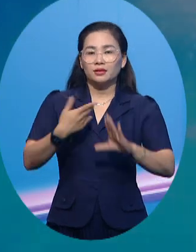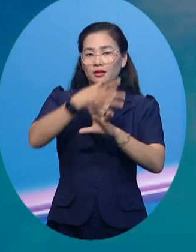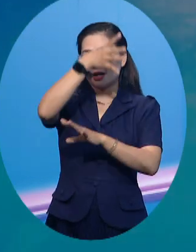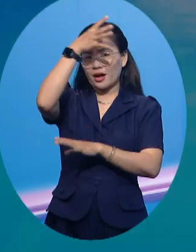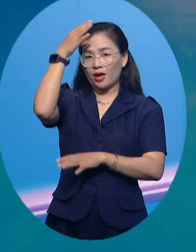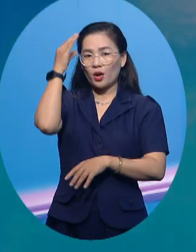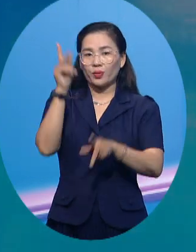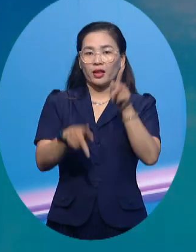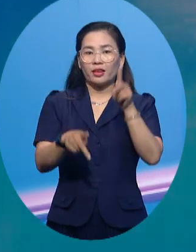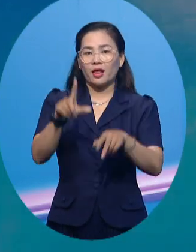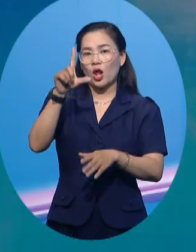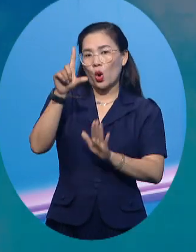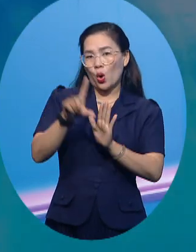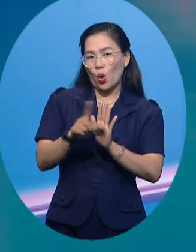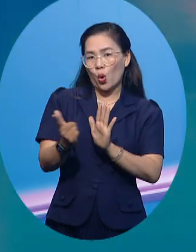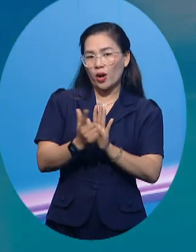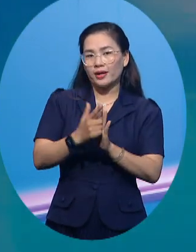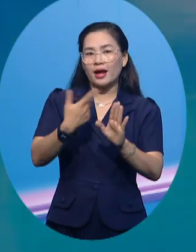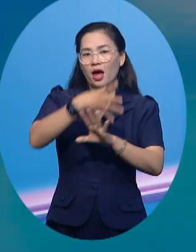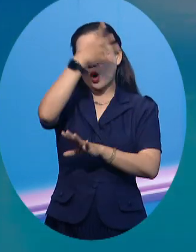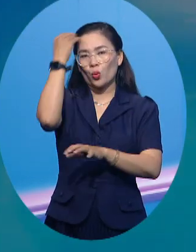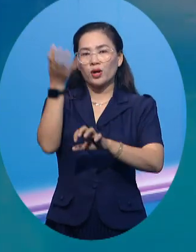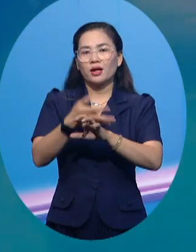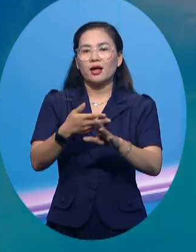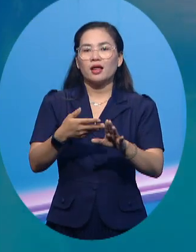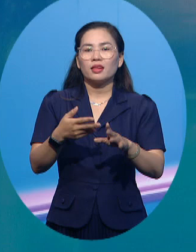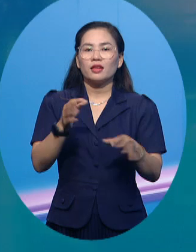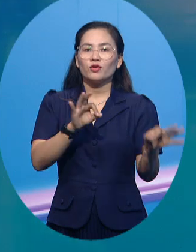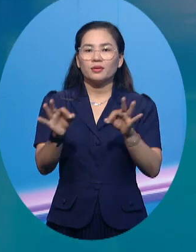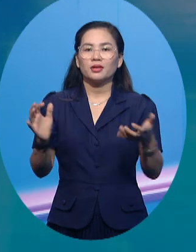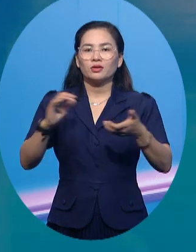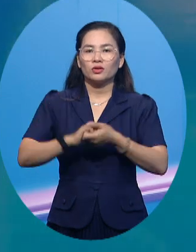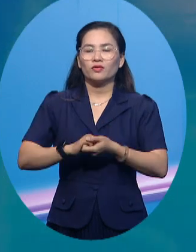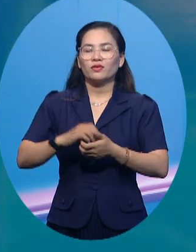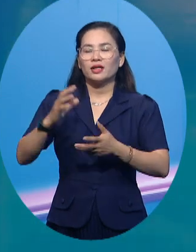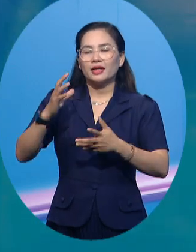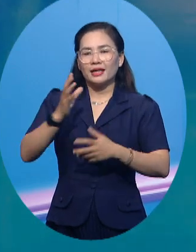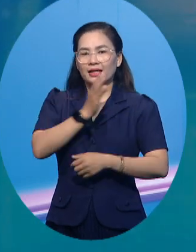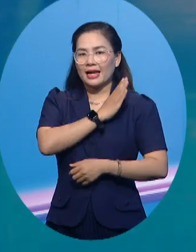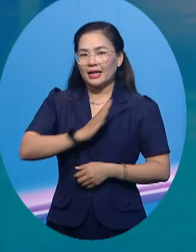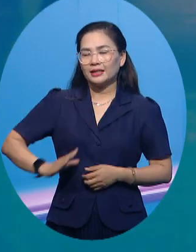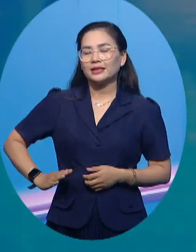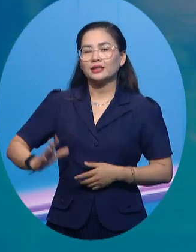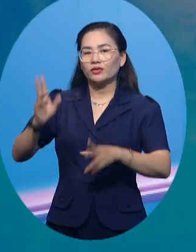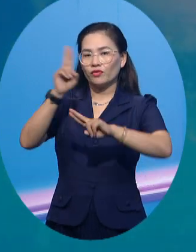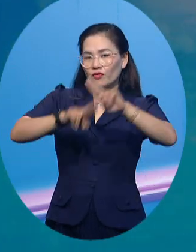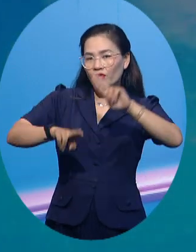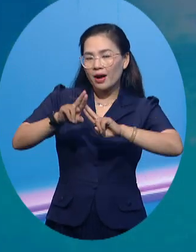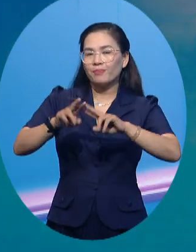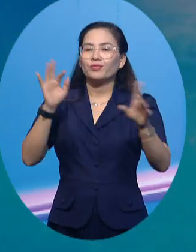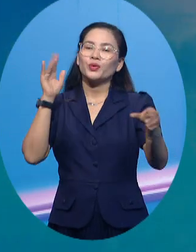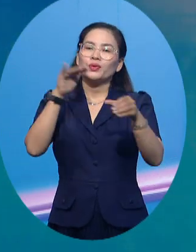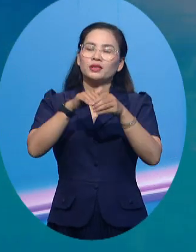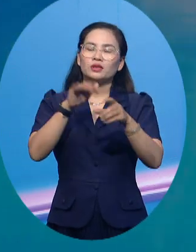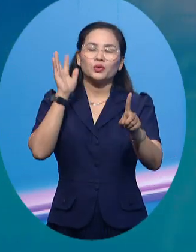Trường Đại học Kinh tế Luật Đại học Quốc gia Thành phố Hồ Chí Minh phối hợp với Đại sứ quán Pháp tại Việt Nam tổ chức hội thảo quốc tế với chủ đề Tín thác khả năng ứng